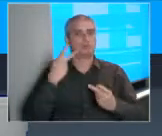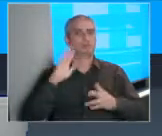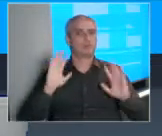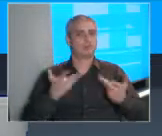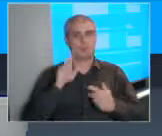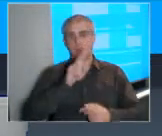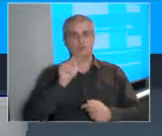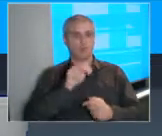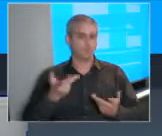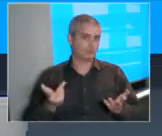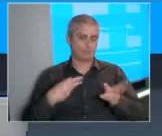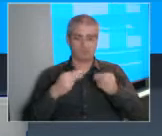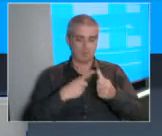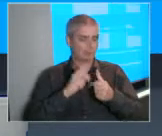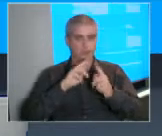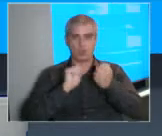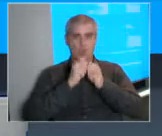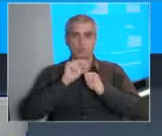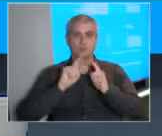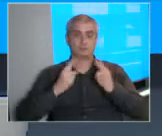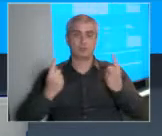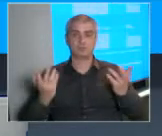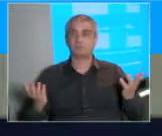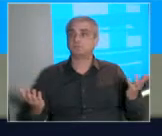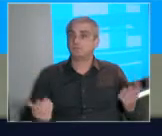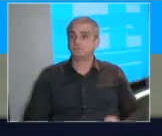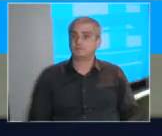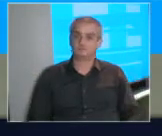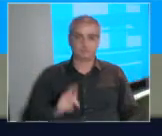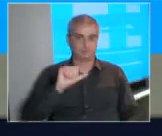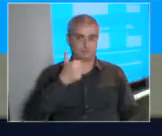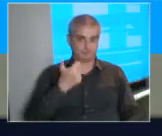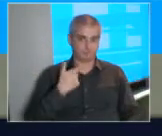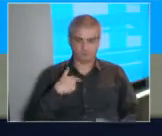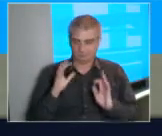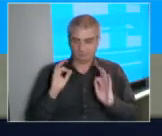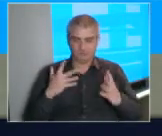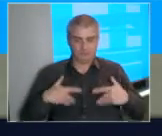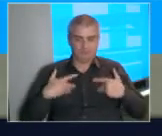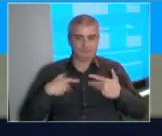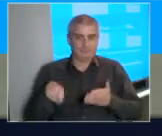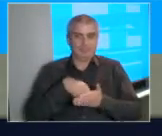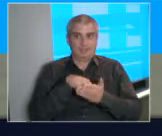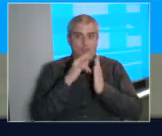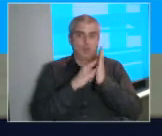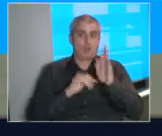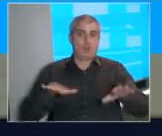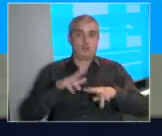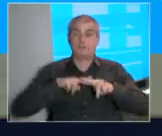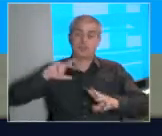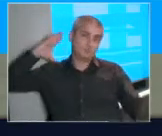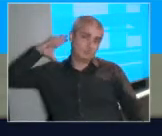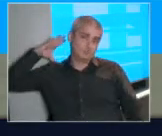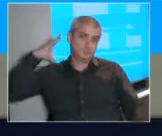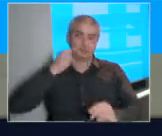מהר, גם בנושאים, נושא הפלסטיק או כל נושא אחר? אז קודם כל, אנחנו ממש נשמח שהתיקון לחוק החופים, אחרי כל